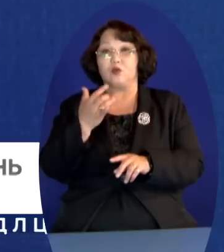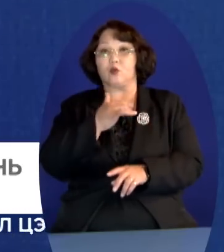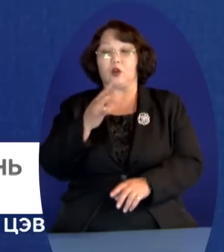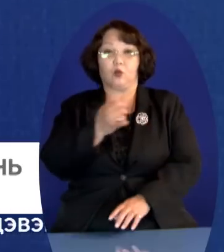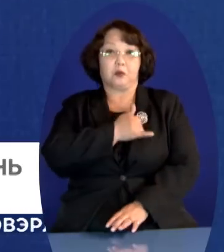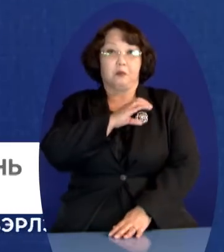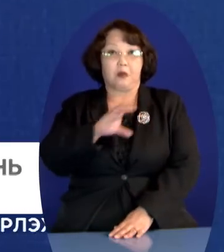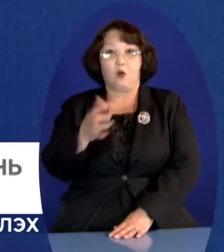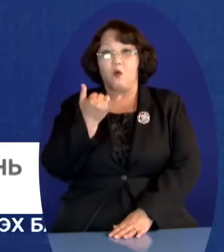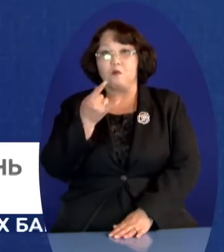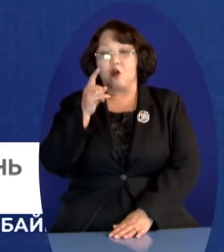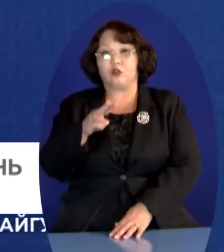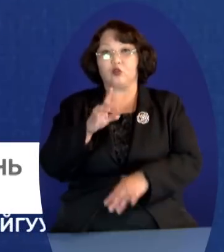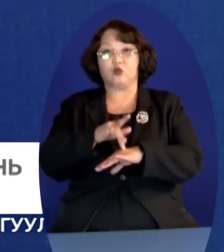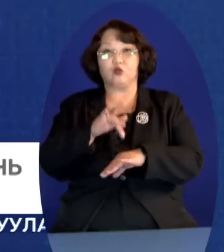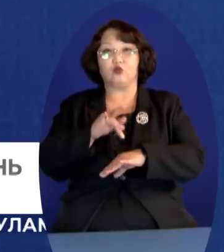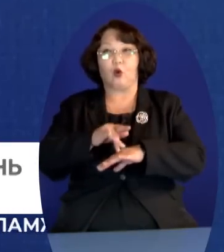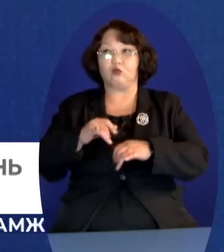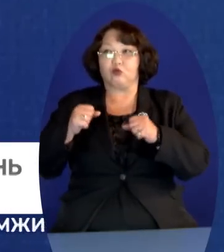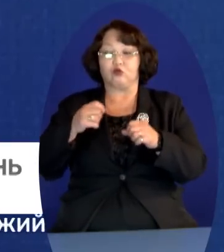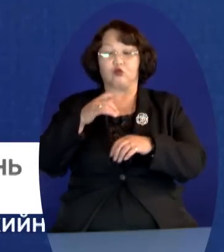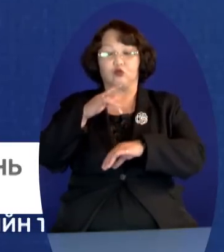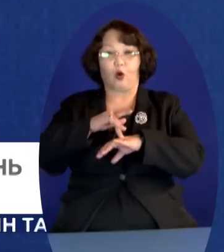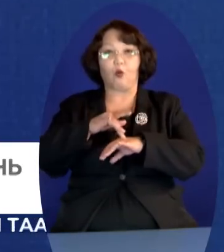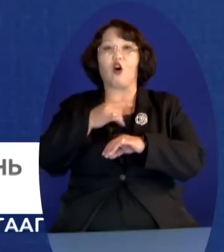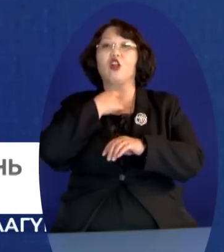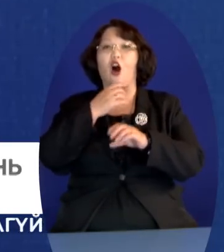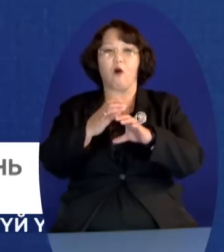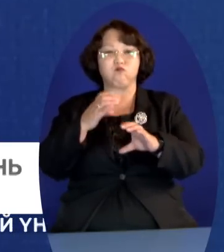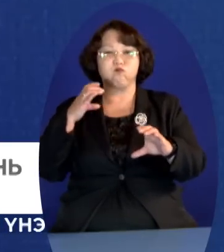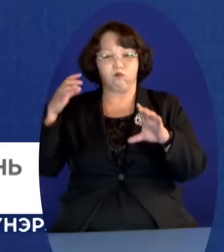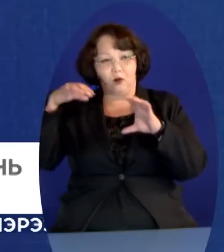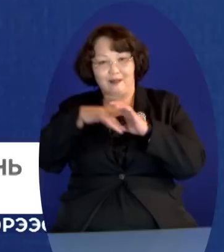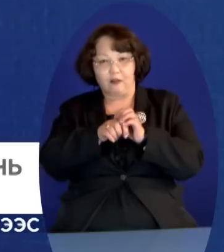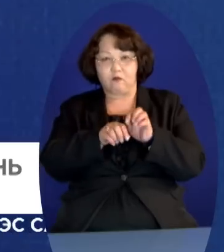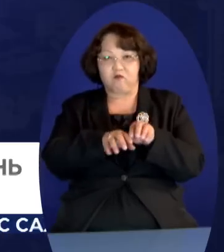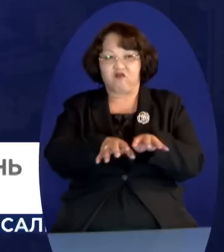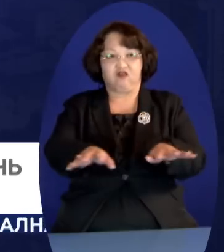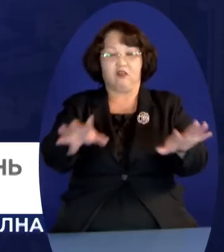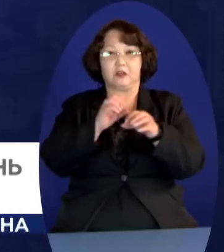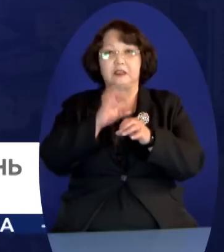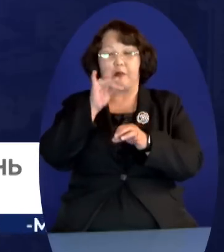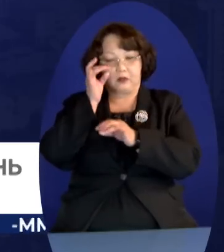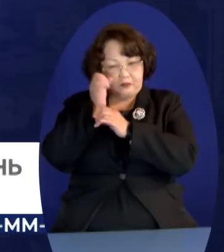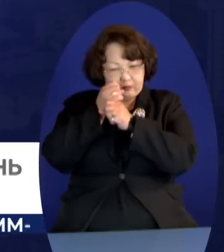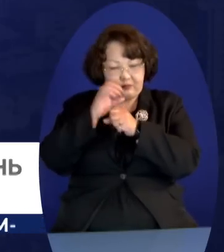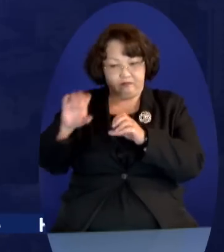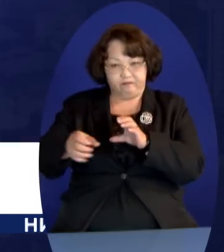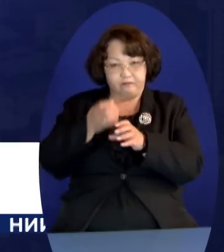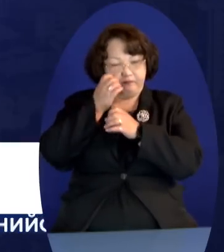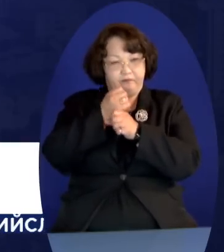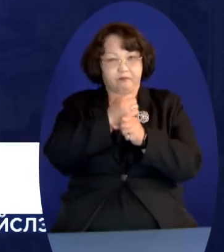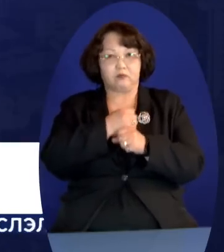газраас Улаанбаатар хотын төв магистраль шугамар дамжиж байгаа цэг хэрэглээний усанд шинжилгээ хийдэг. За тэдний өнөөдрийн